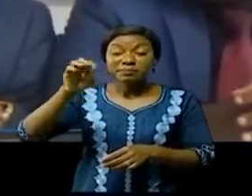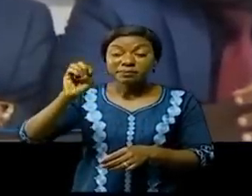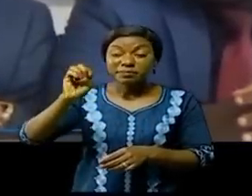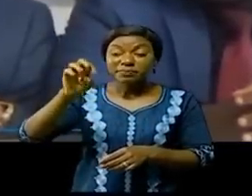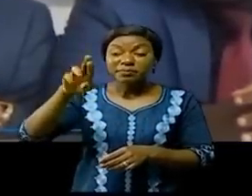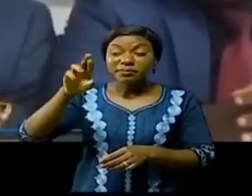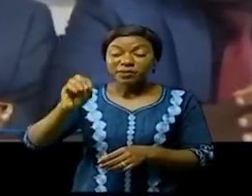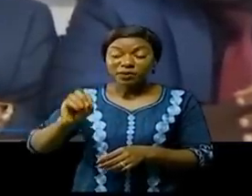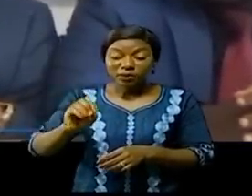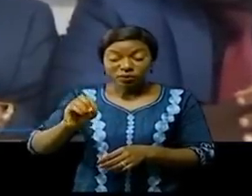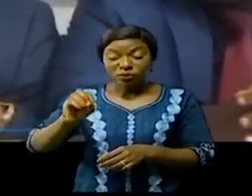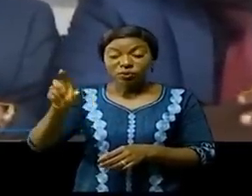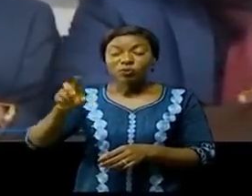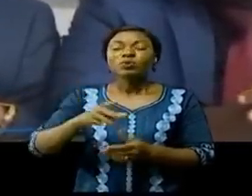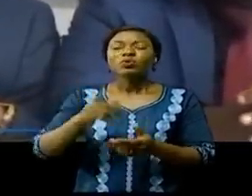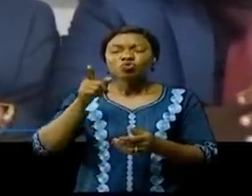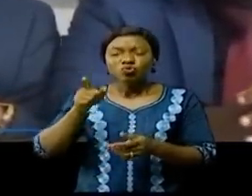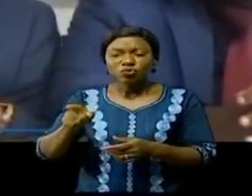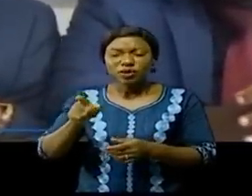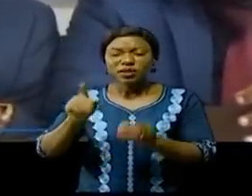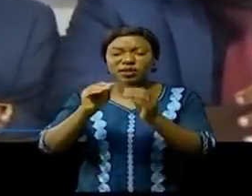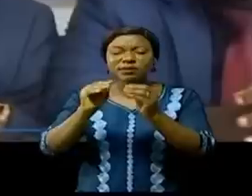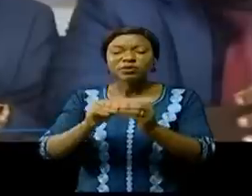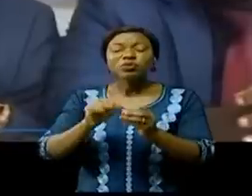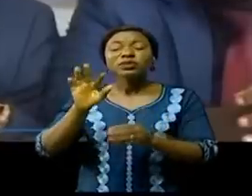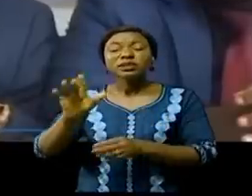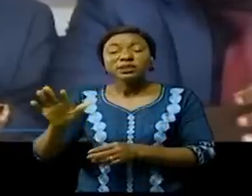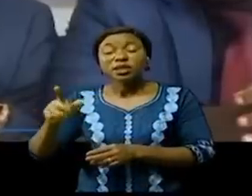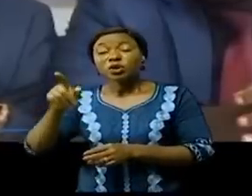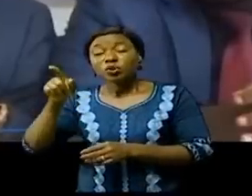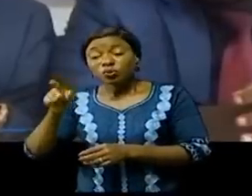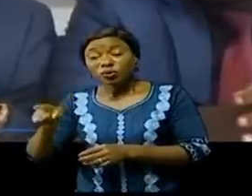carte de presse numéro Kinshasa